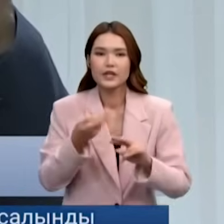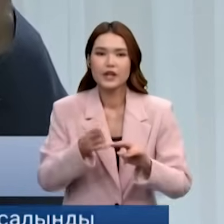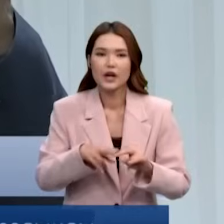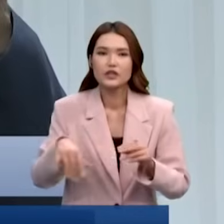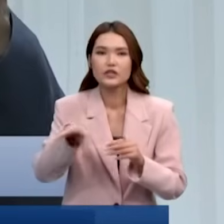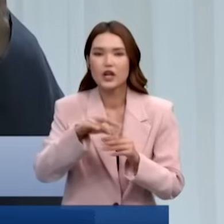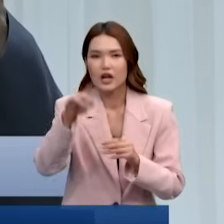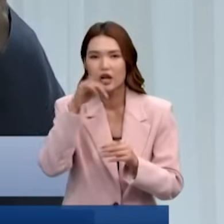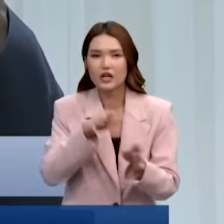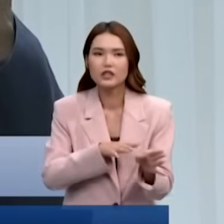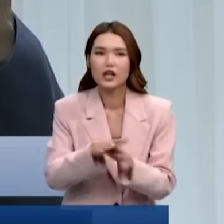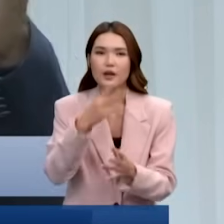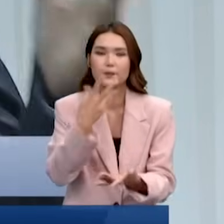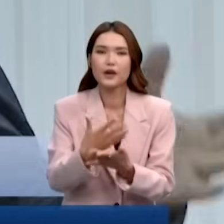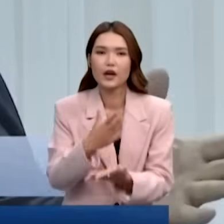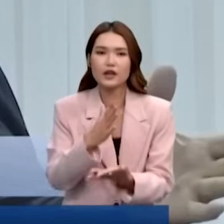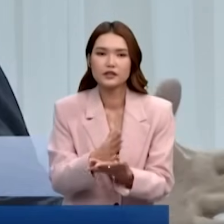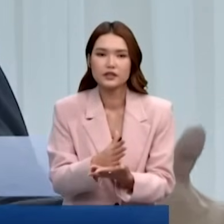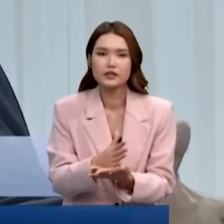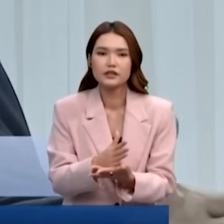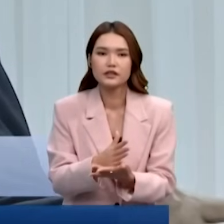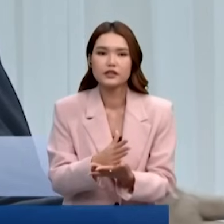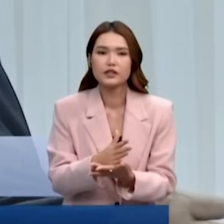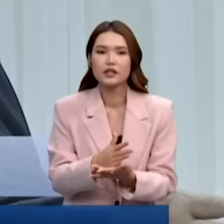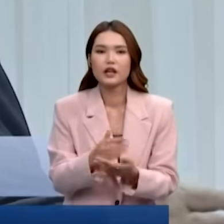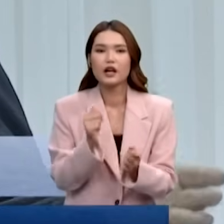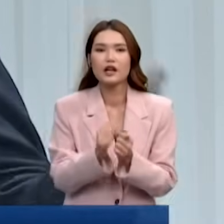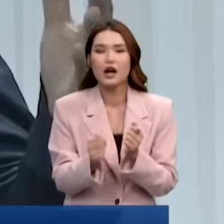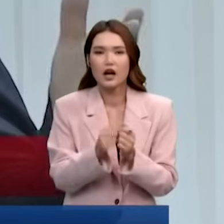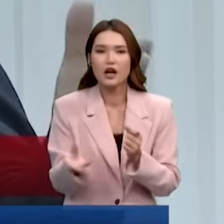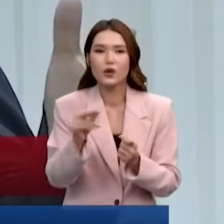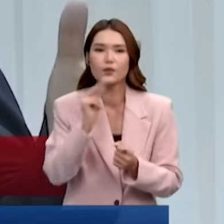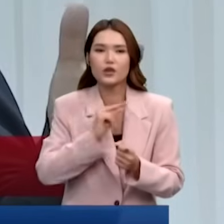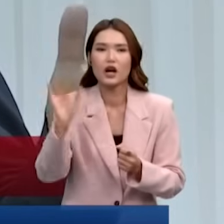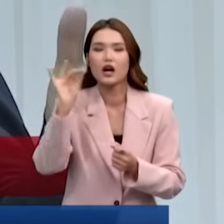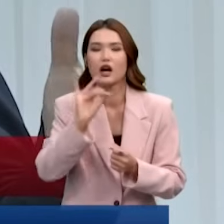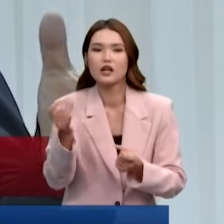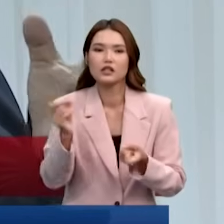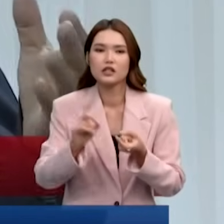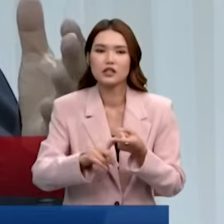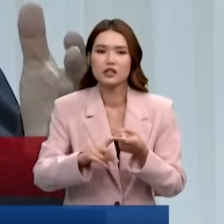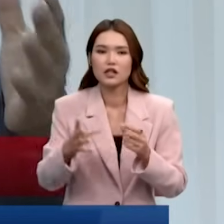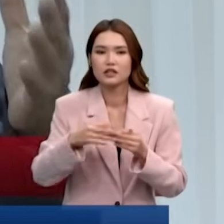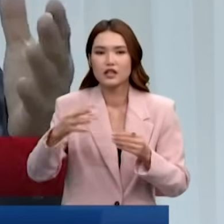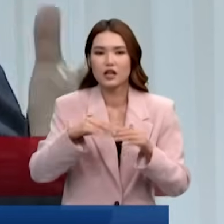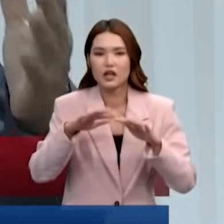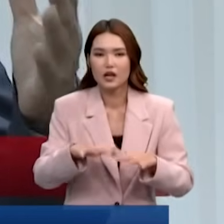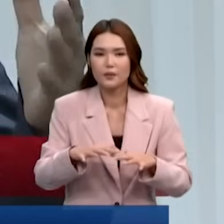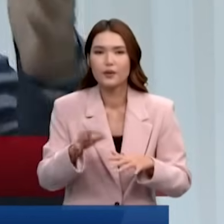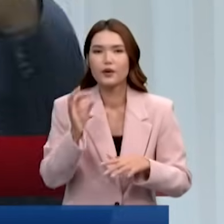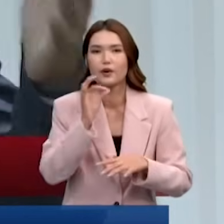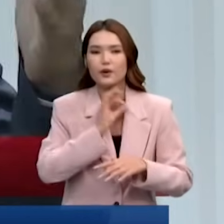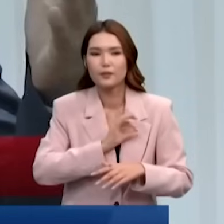қазақ үшін деп ойладым. Сонда менің командирім айтты, "Поехали" дегенде мен айттым, қазағым сен